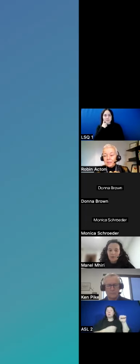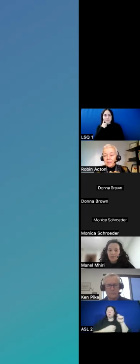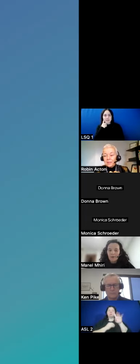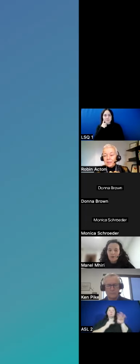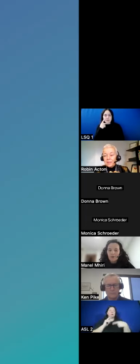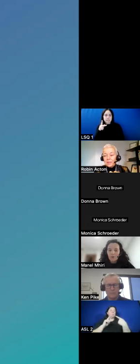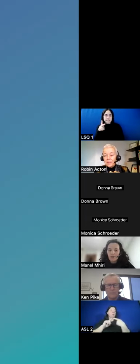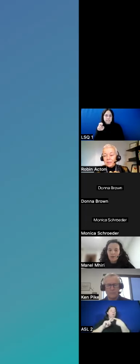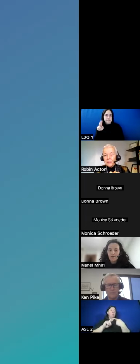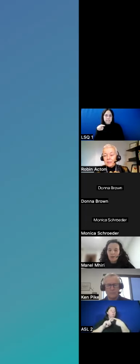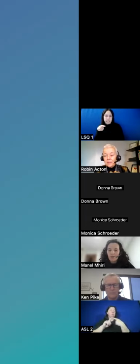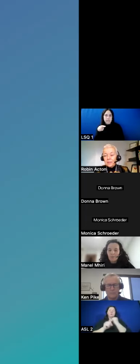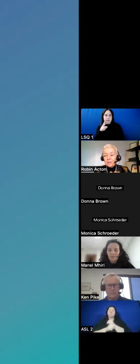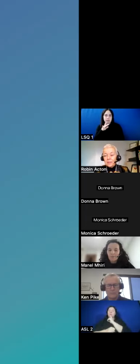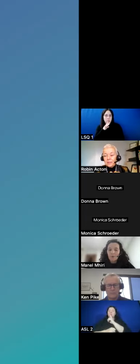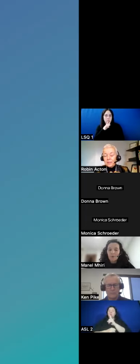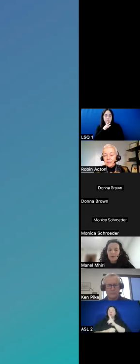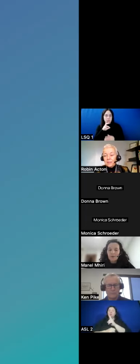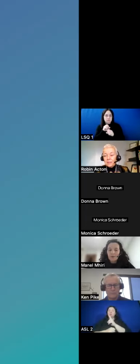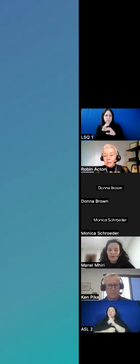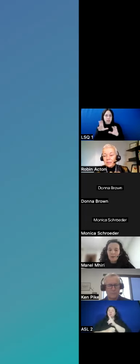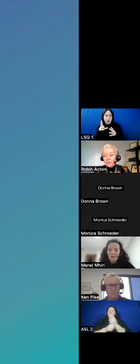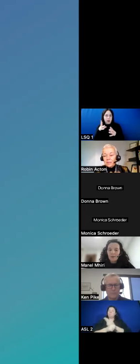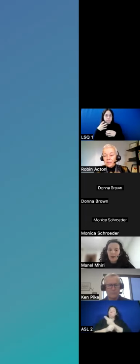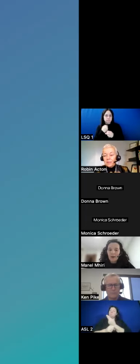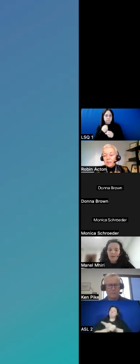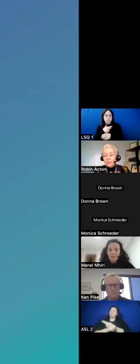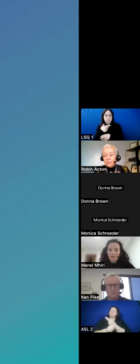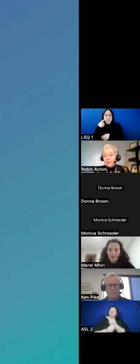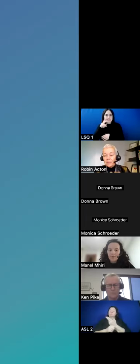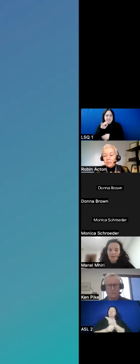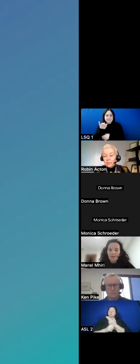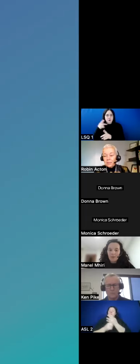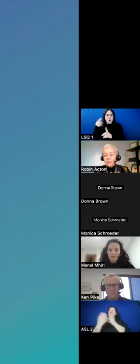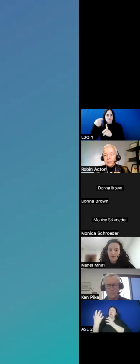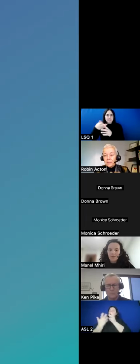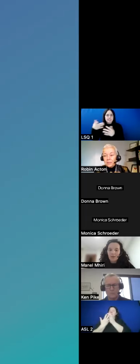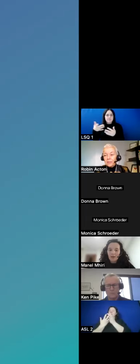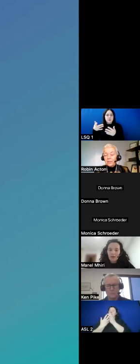Ken a tout dit, en fait, oui, c'est vraiment s'assurer